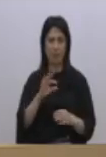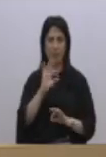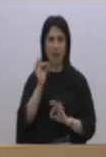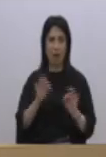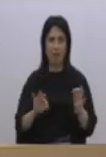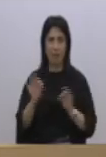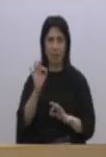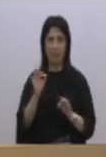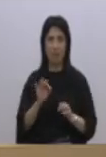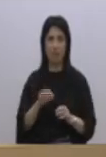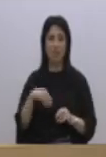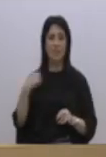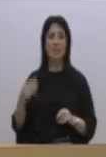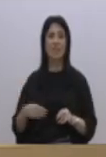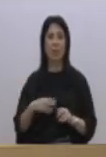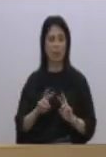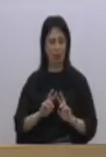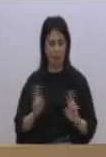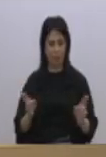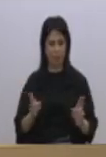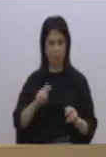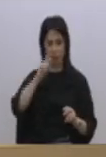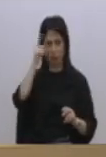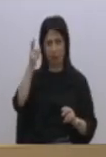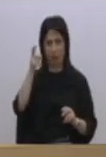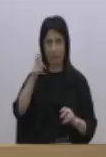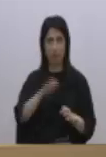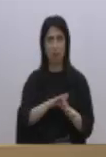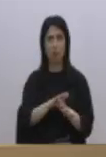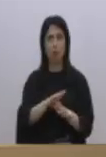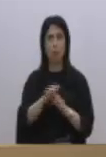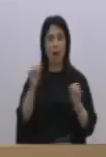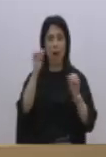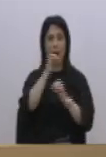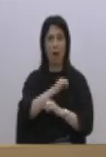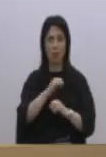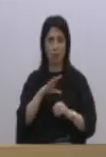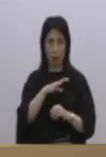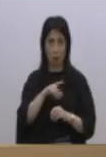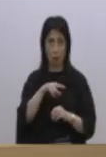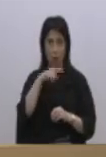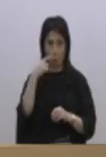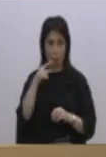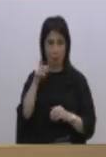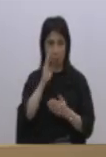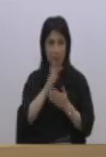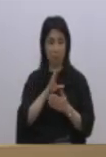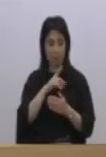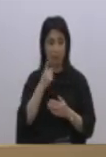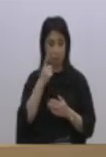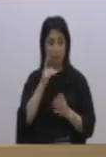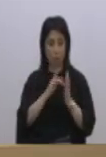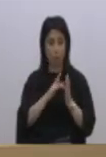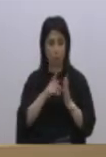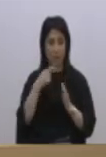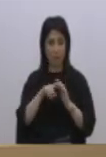ხელოვნებაში. საფრანგეთში ანალოგიური, ჩეხეთში სრული ქაოსი და ვახქანალია იყო რუსის სწორედ და პირველ რიგში რუსი